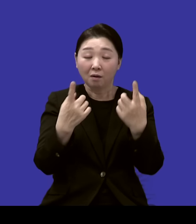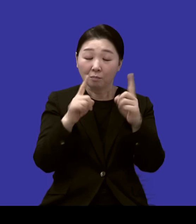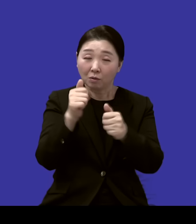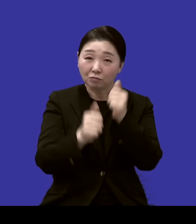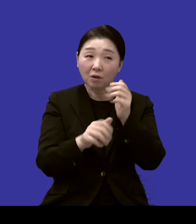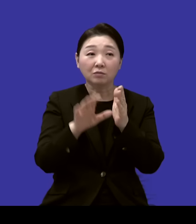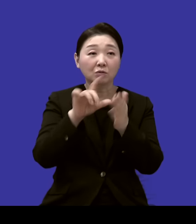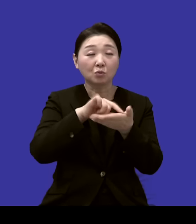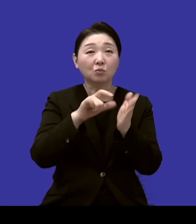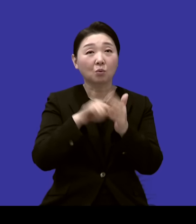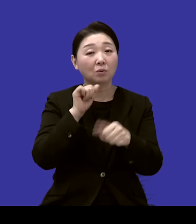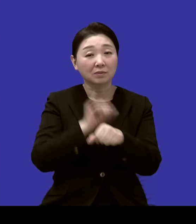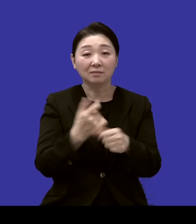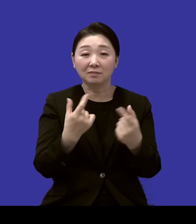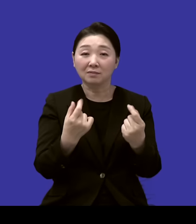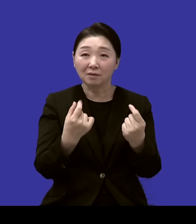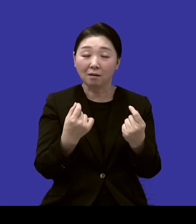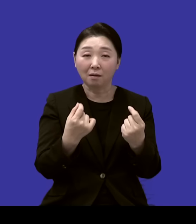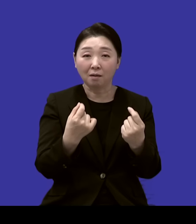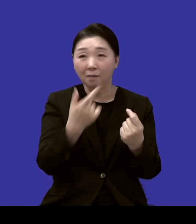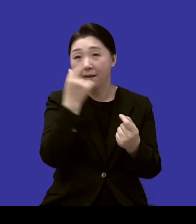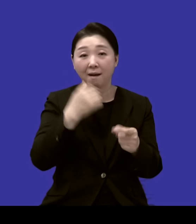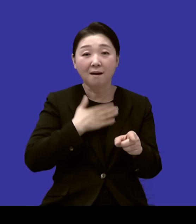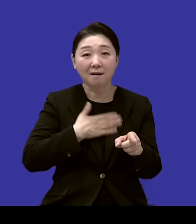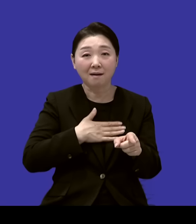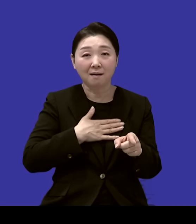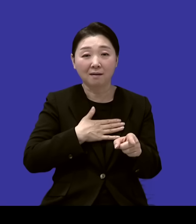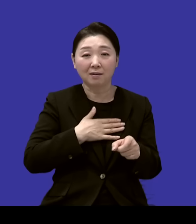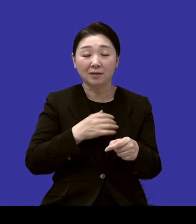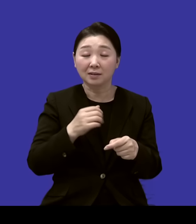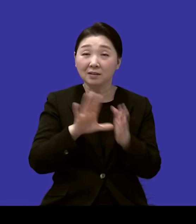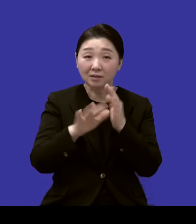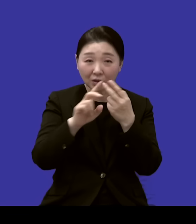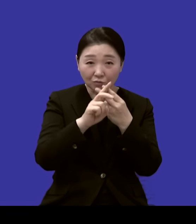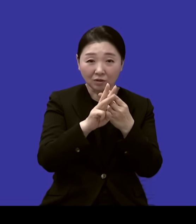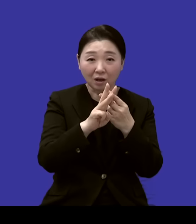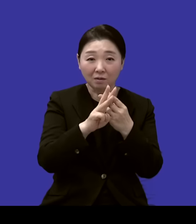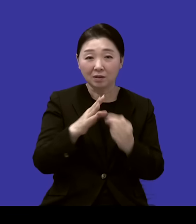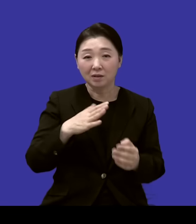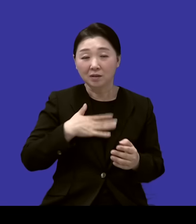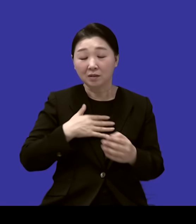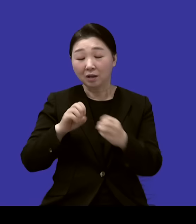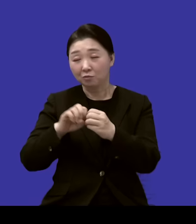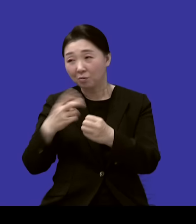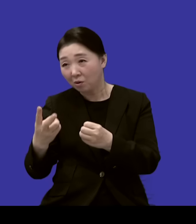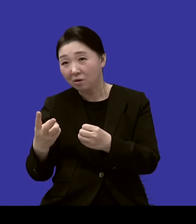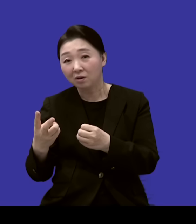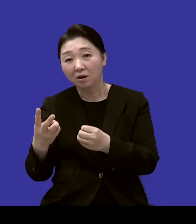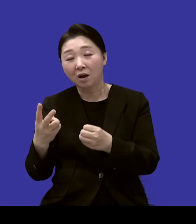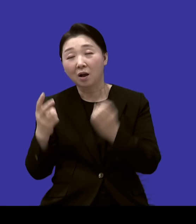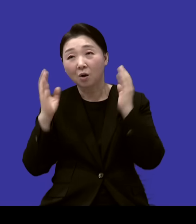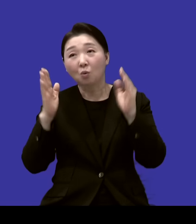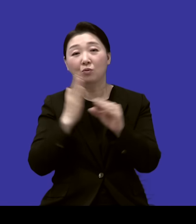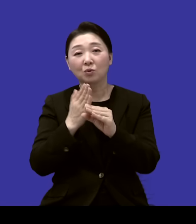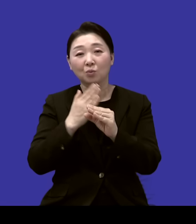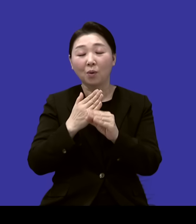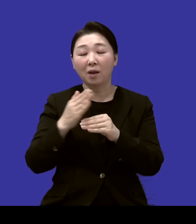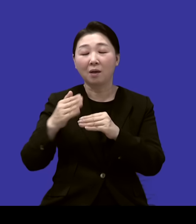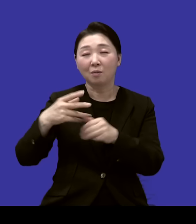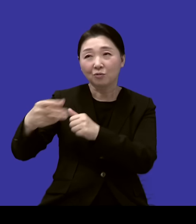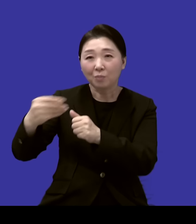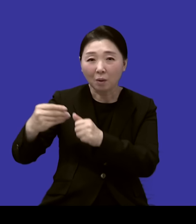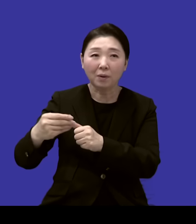중3 친구였는데 수능을 칠 정도로 마스터를 해버리고 우와. 제가 그때 번역가 공부를 하고 있었어요. 프리랜서로 살고 싶어서 영어 번역을